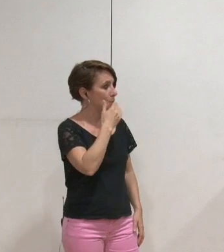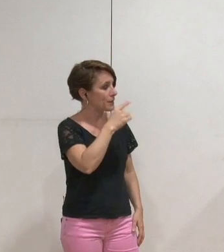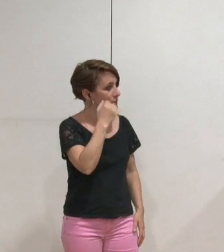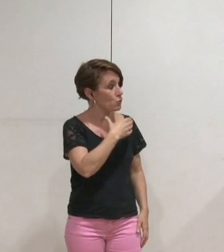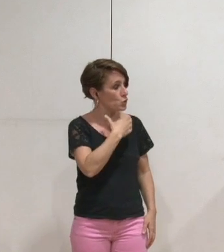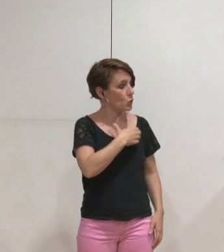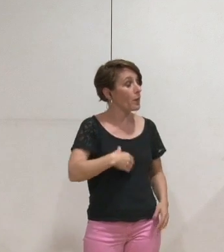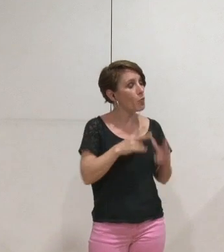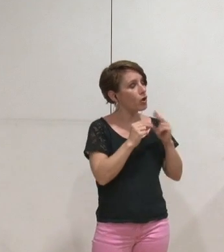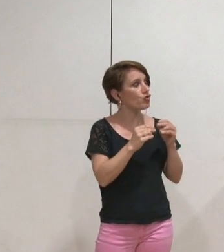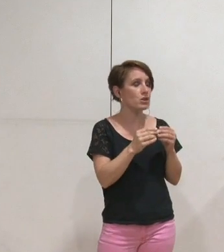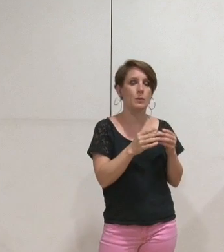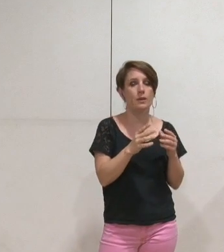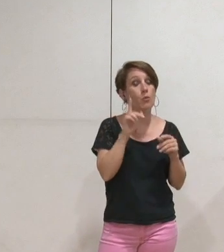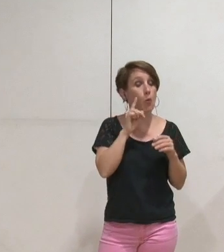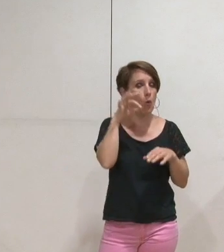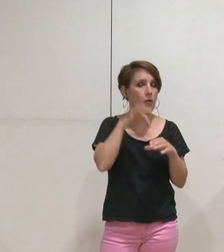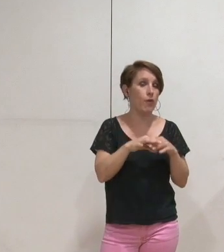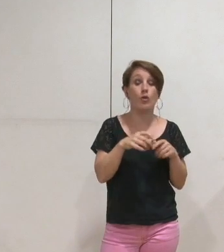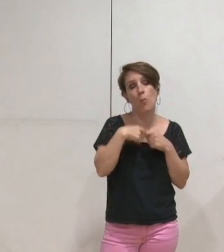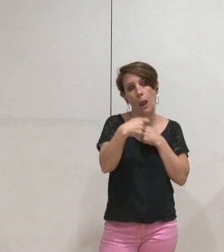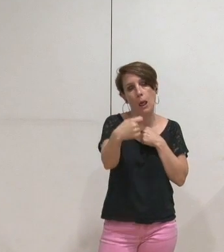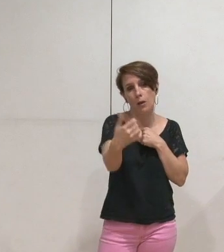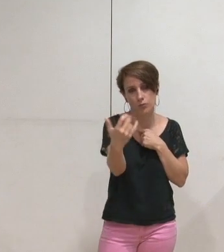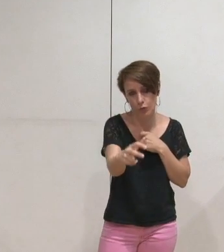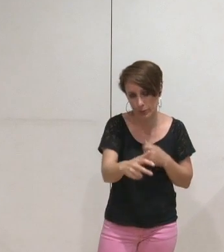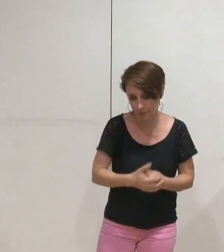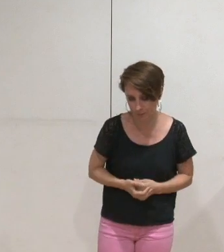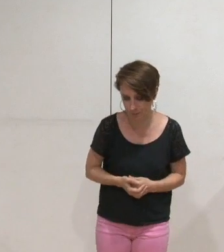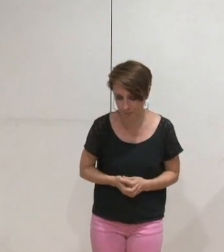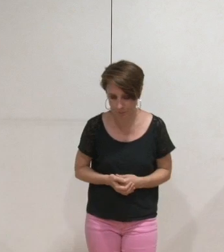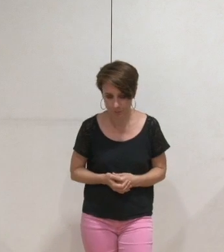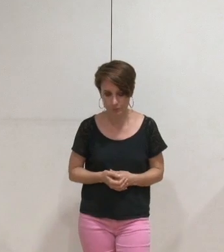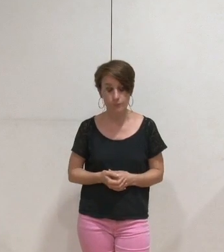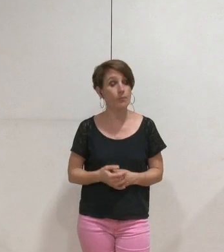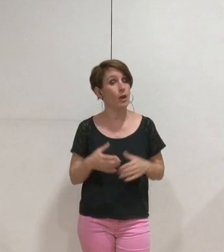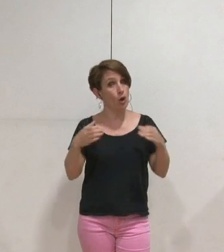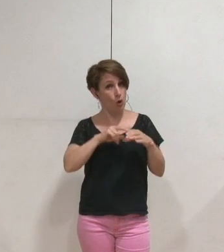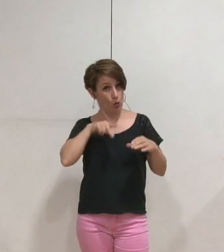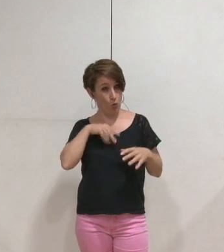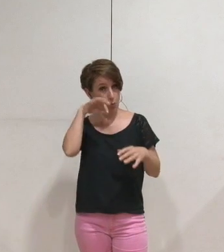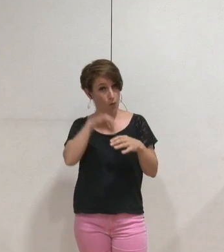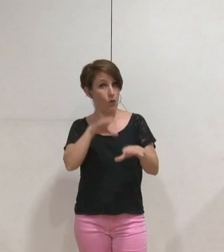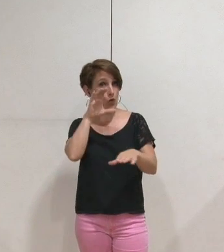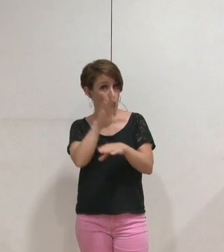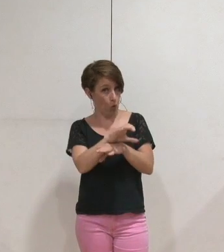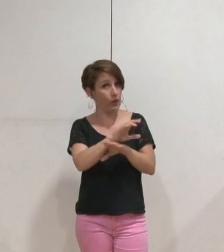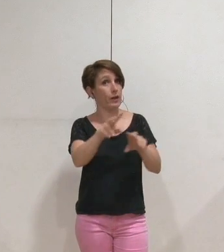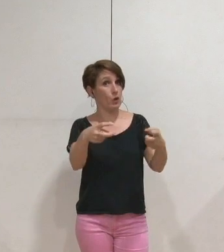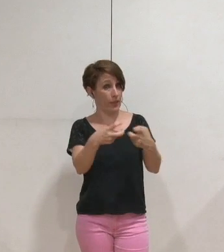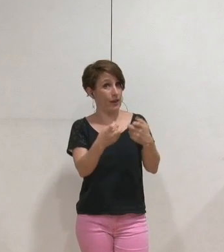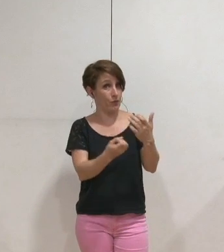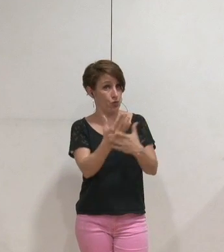explication de vote sans rallonger le débat juste pour vous dire que notre groupe votera contre cette n cette tarification